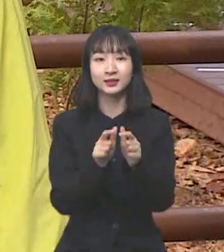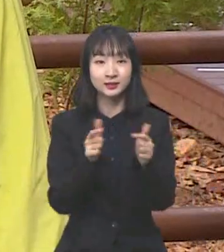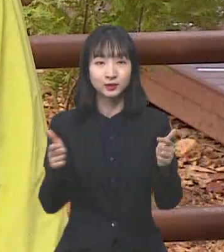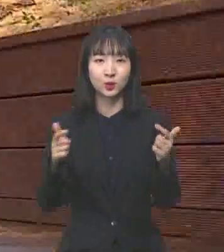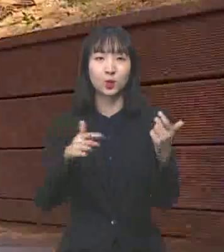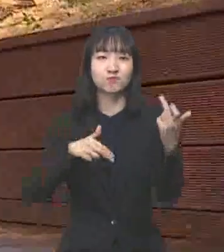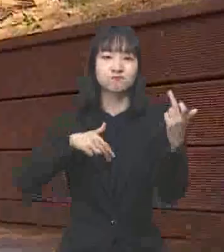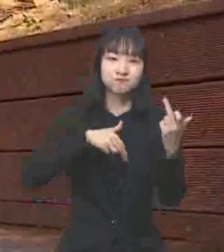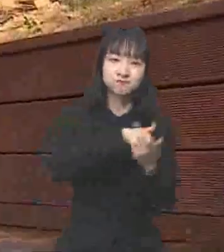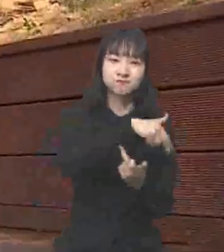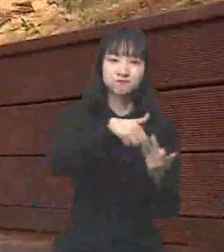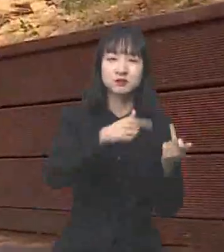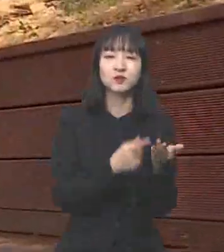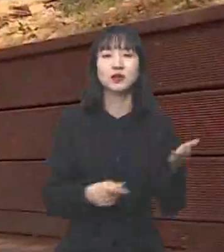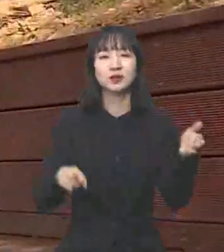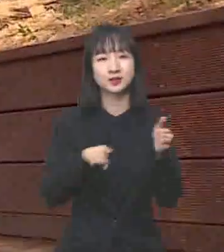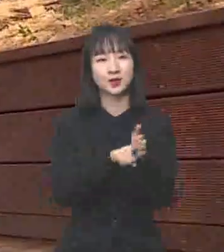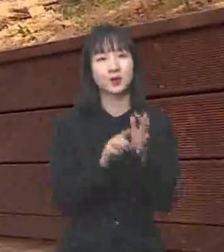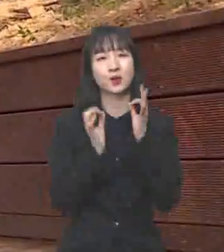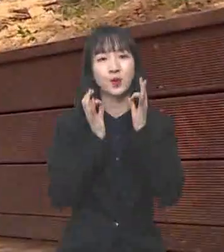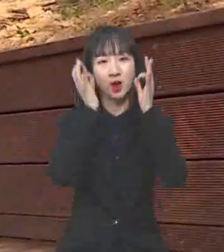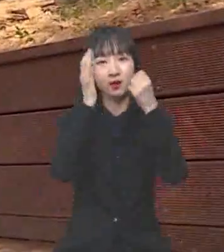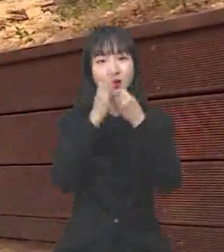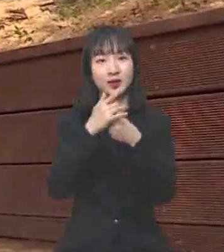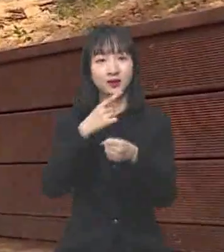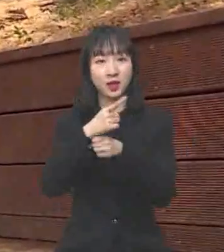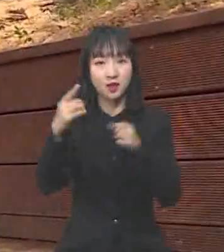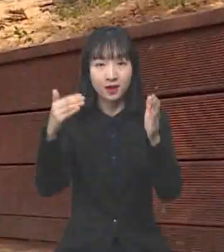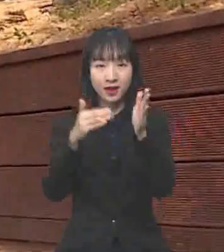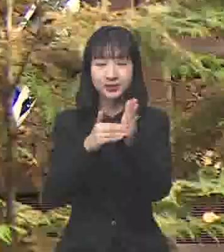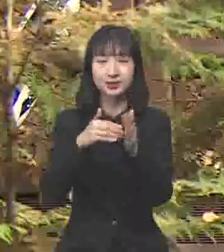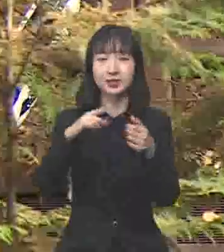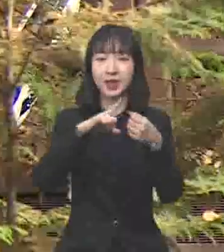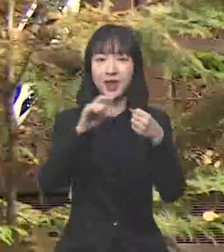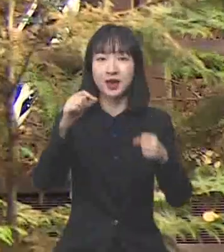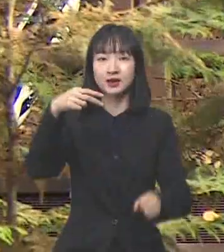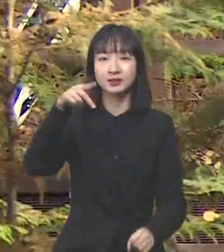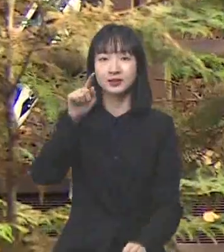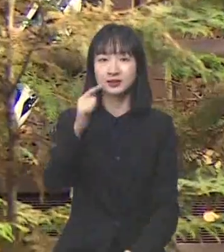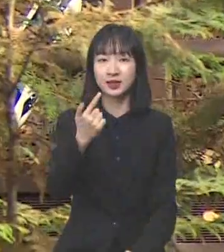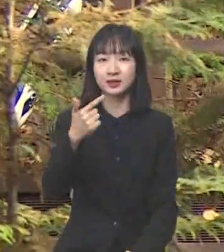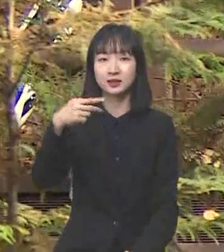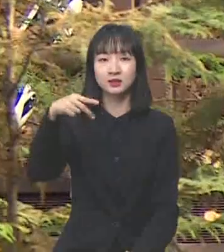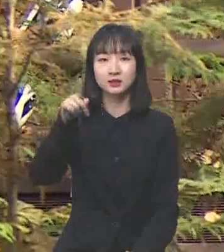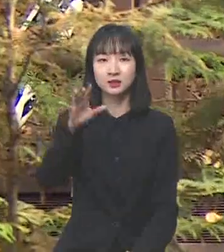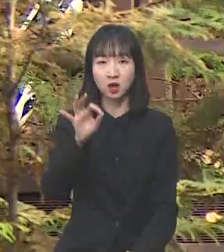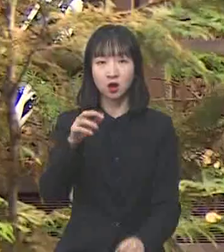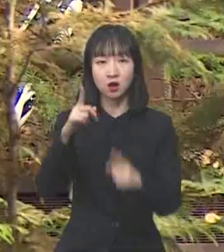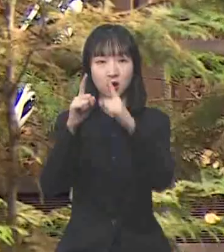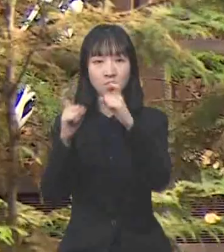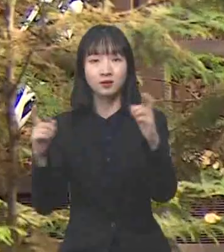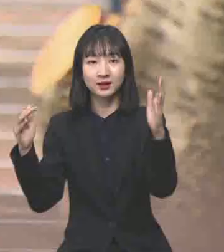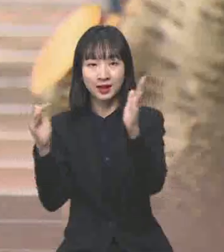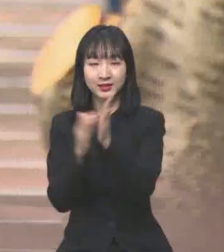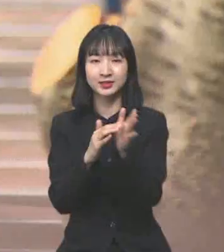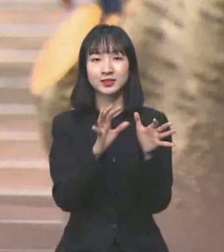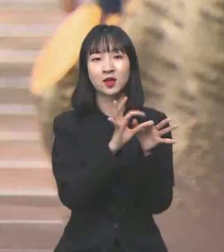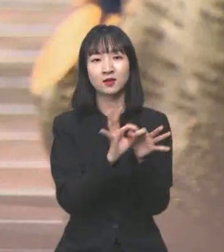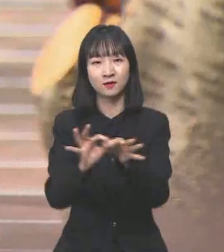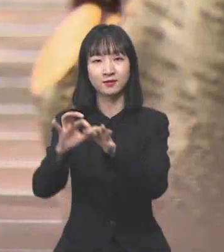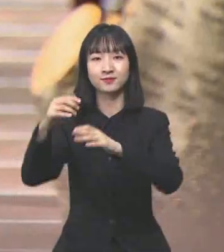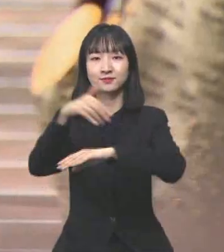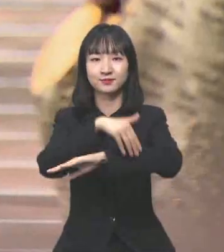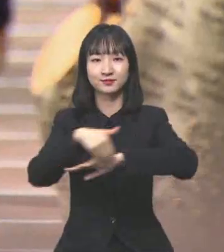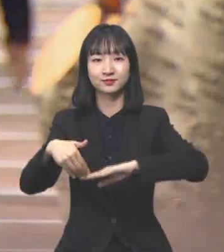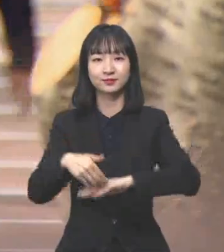만들기 위해서 계양구 는 내년까지 계양산 선과 치유의 숲 근처까지 무장에 끼를 늘려 만다는 계획입니다 헬로